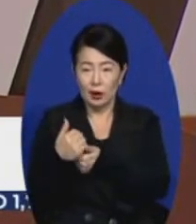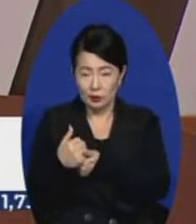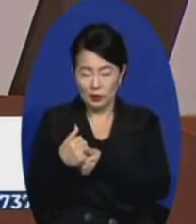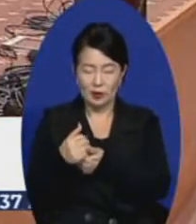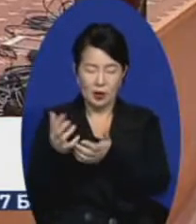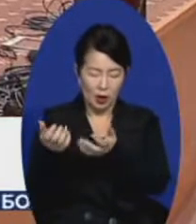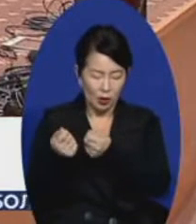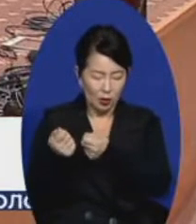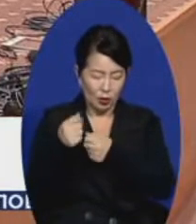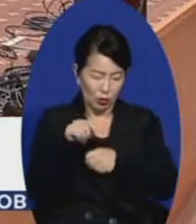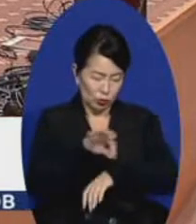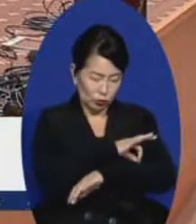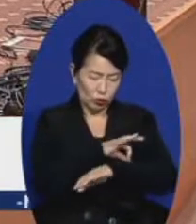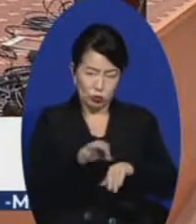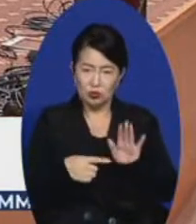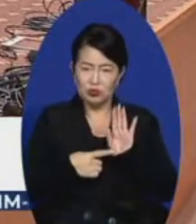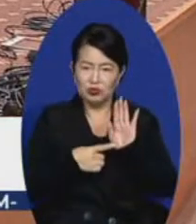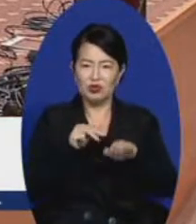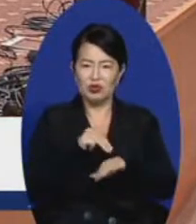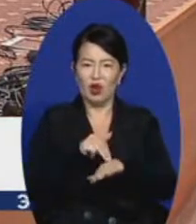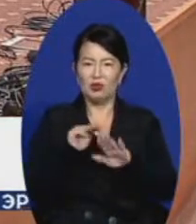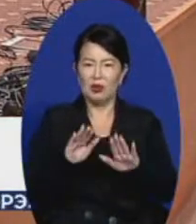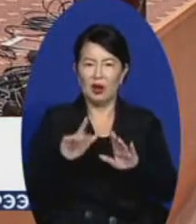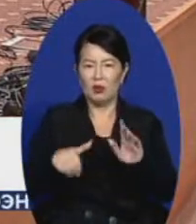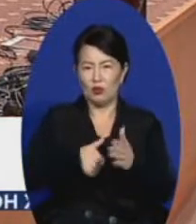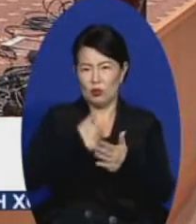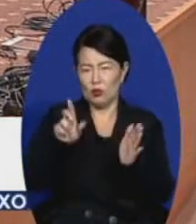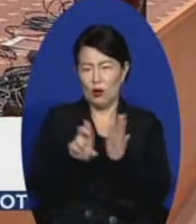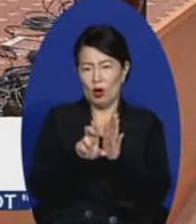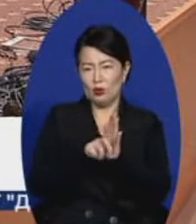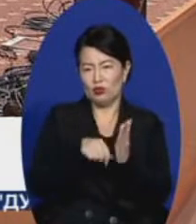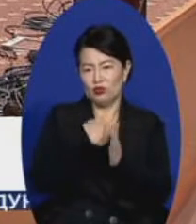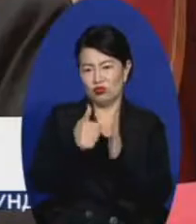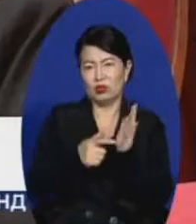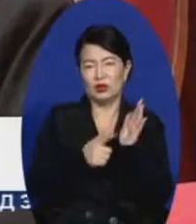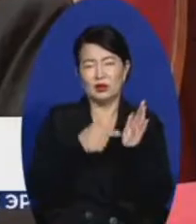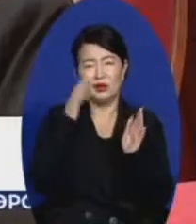оруулагчдаа тухайн төслөө тогтвортой үргэлжлүүлэх боломжоор хангах шаардлагатай гэж